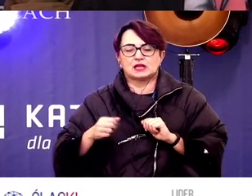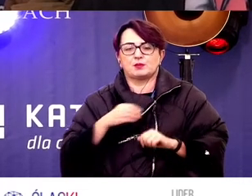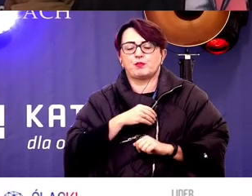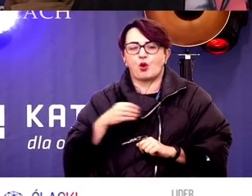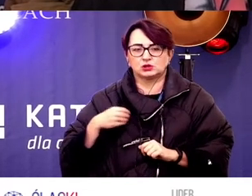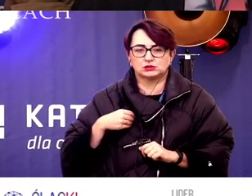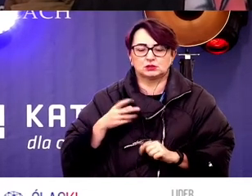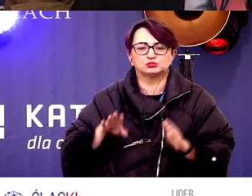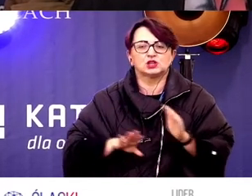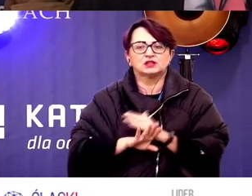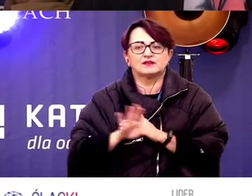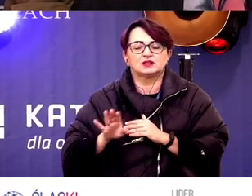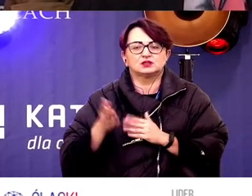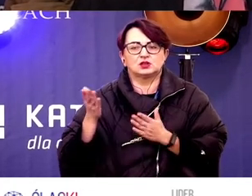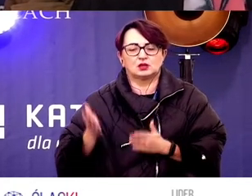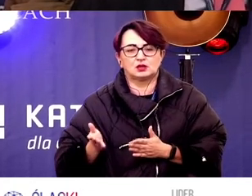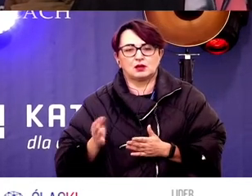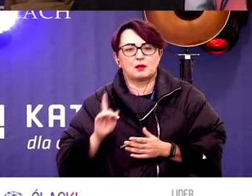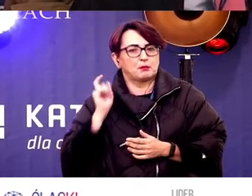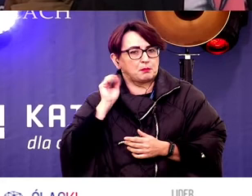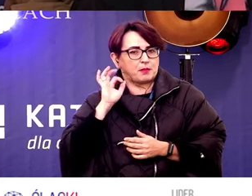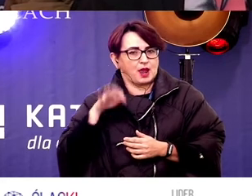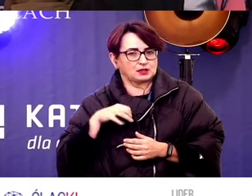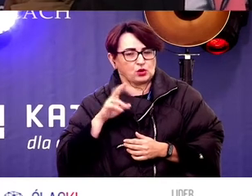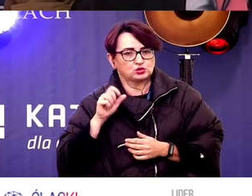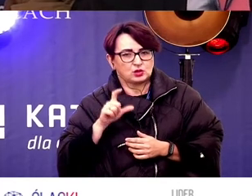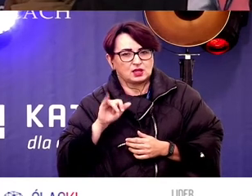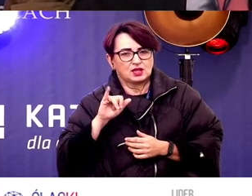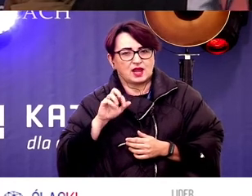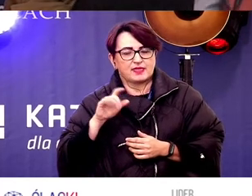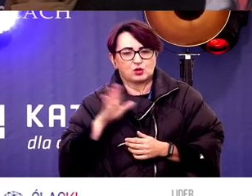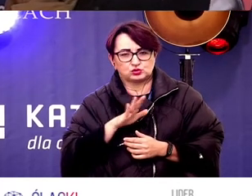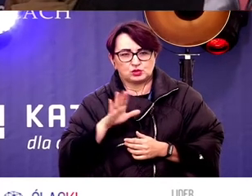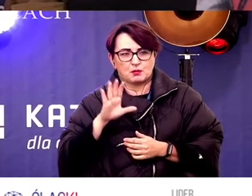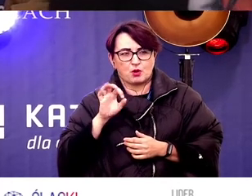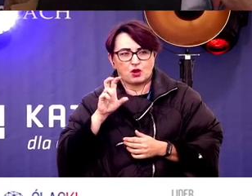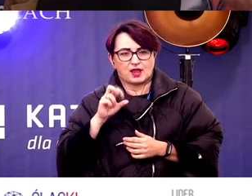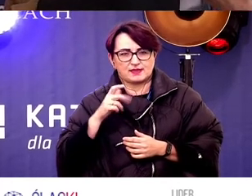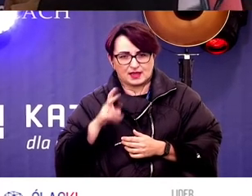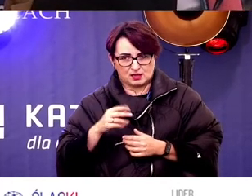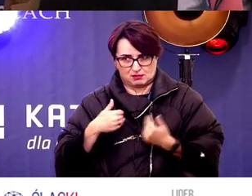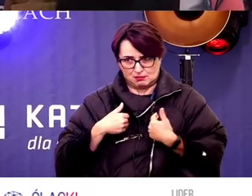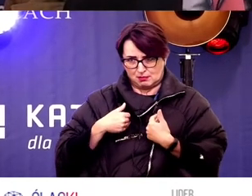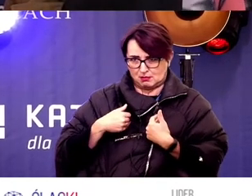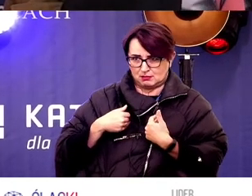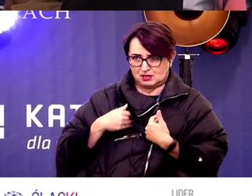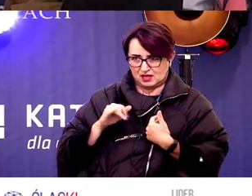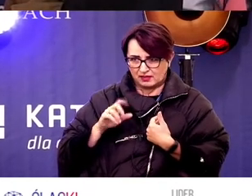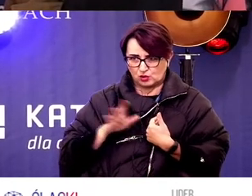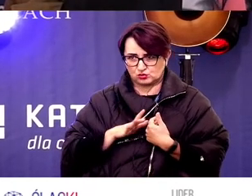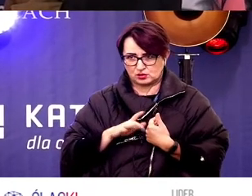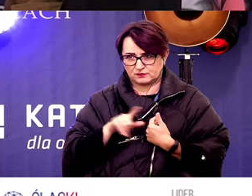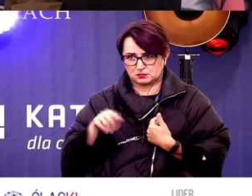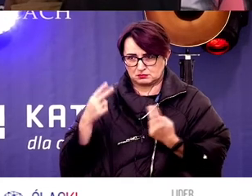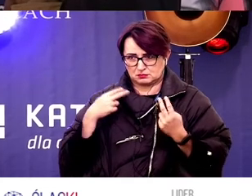będzie reprezentowana przez panią konsul Ireneusz Bochenek. No i ja się przedzieram, ja jestem jako ja, no i wszyscy w